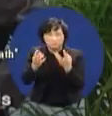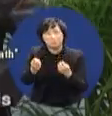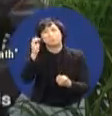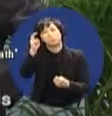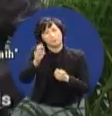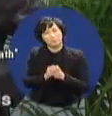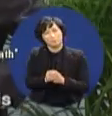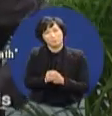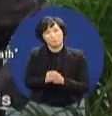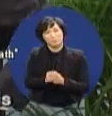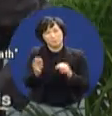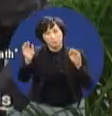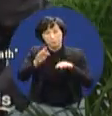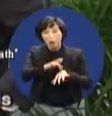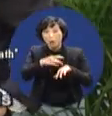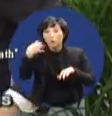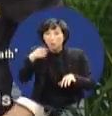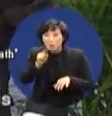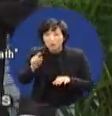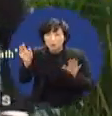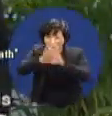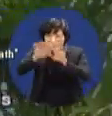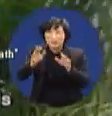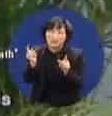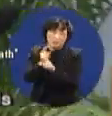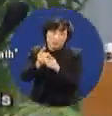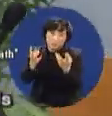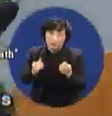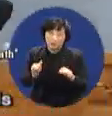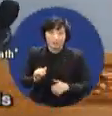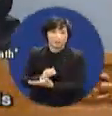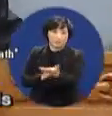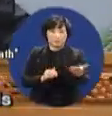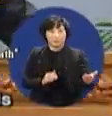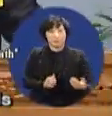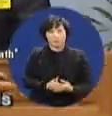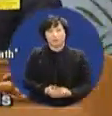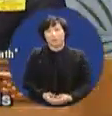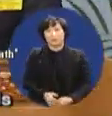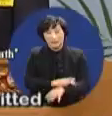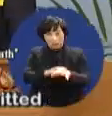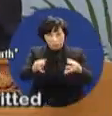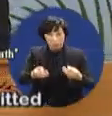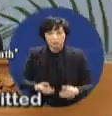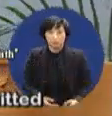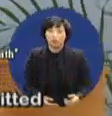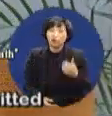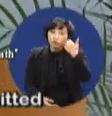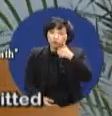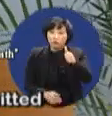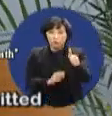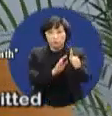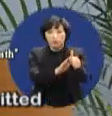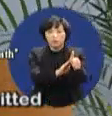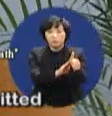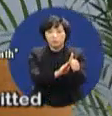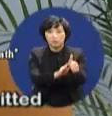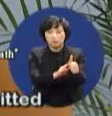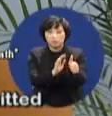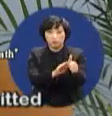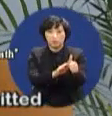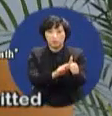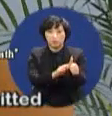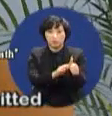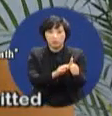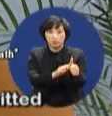이 말이야. 그놈 반나 참소하는데. 응? 여러분, 근데 여러분 보세요. 어떤 사람이